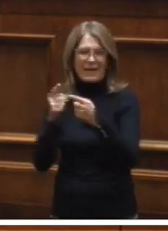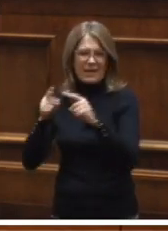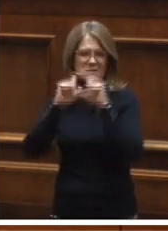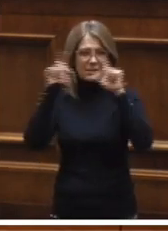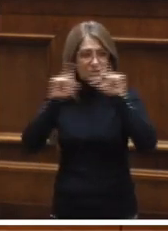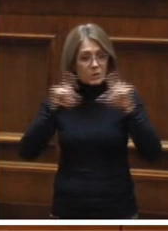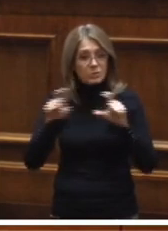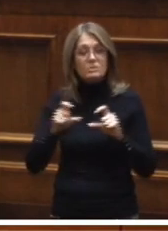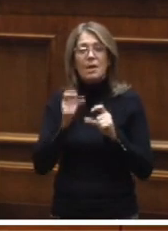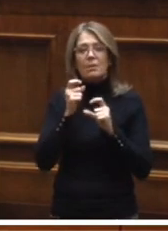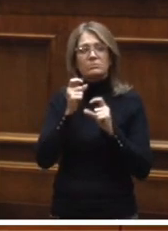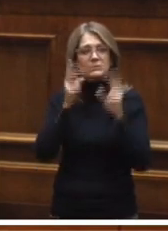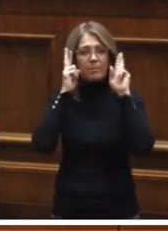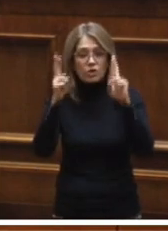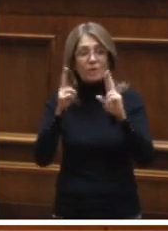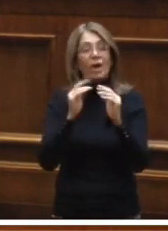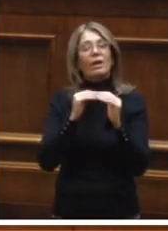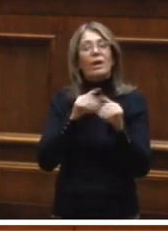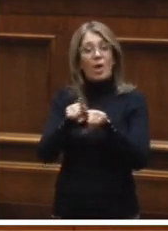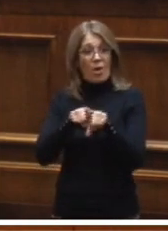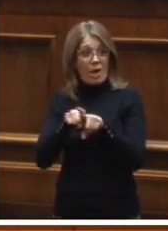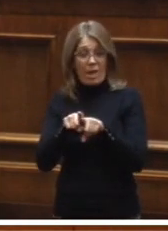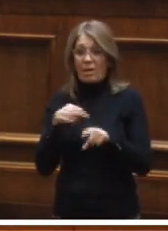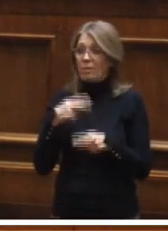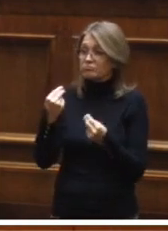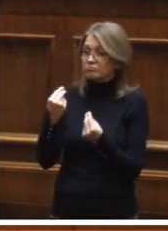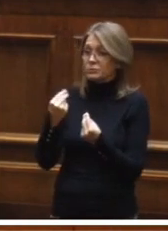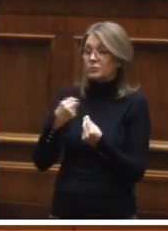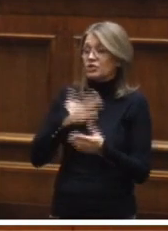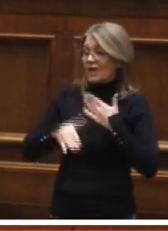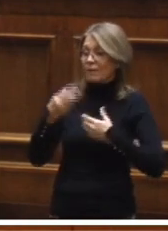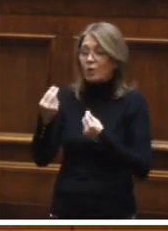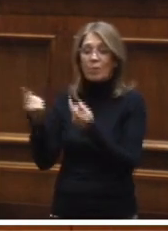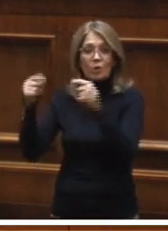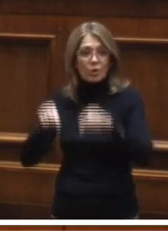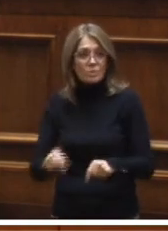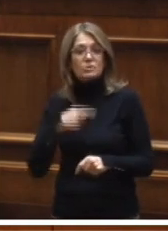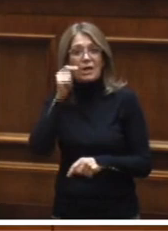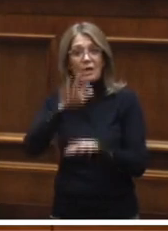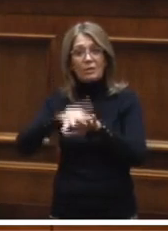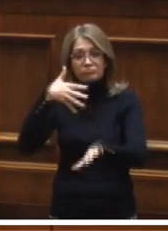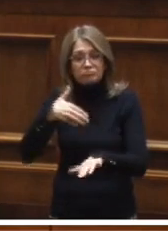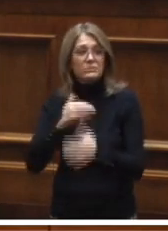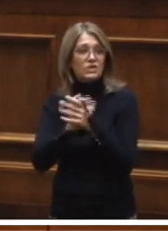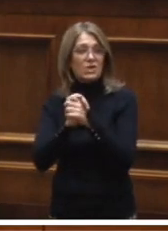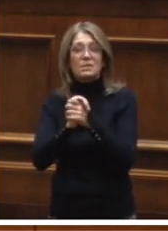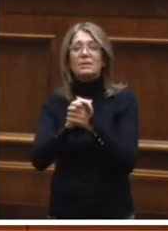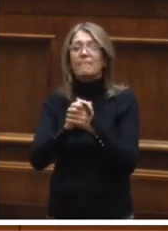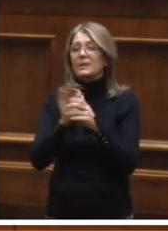poštovane kolege, želim vam dobrodošlicu u Narodnu skupštinu, čestitam svima Međunarodni dan ljudskih